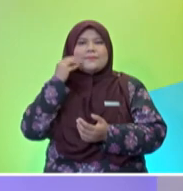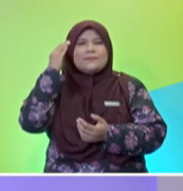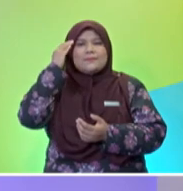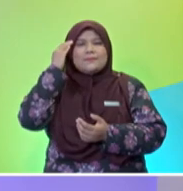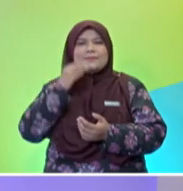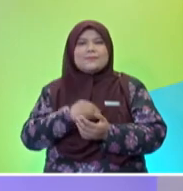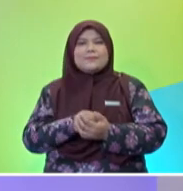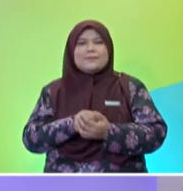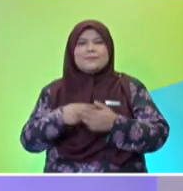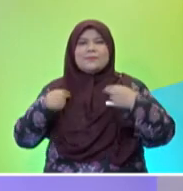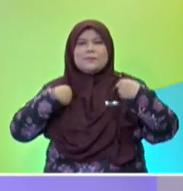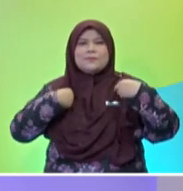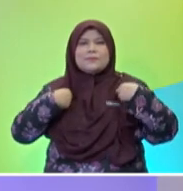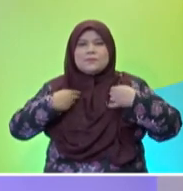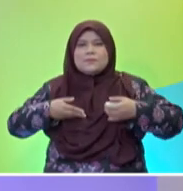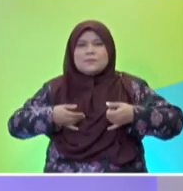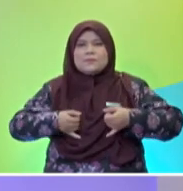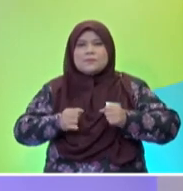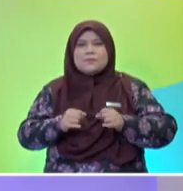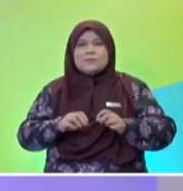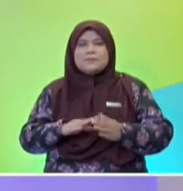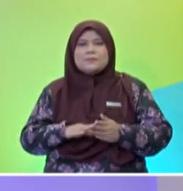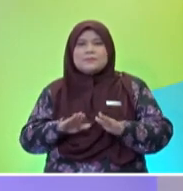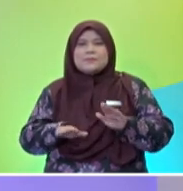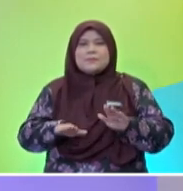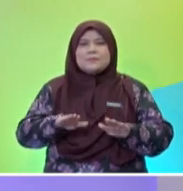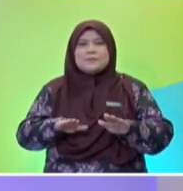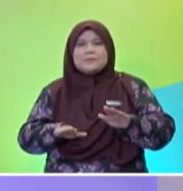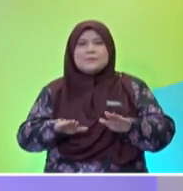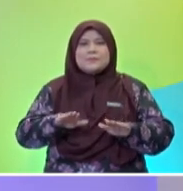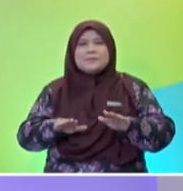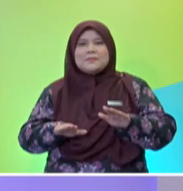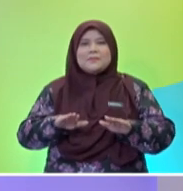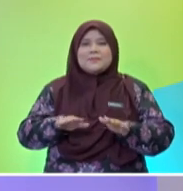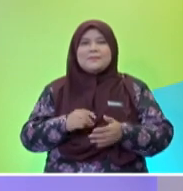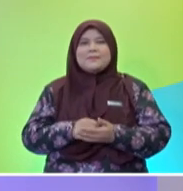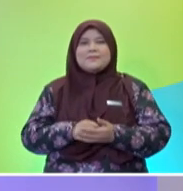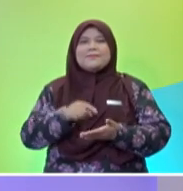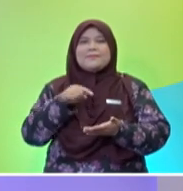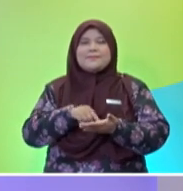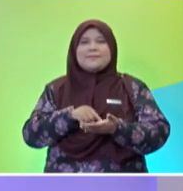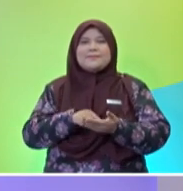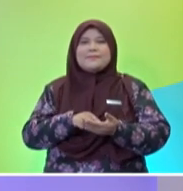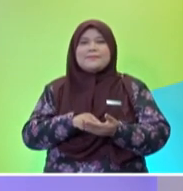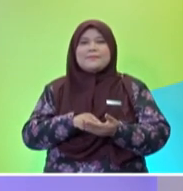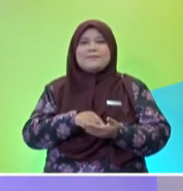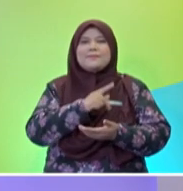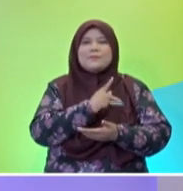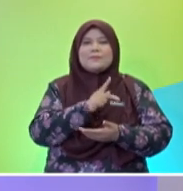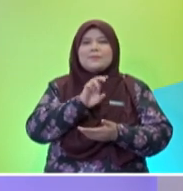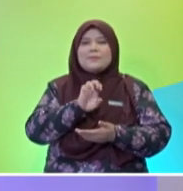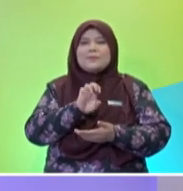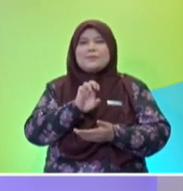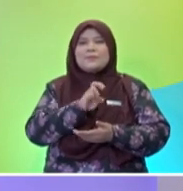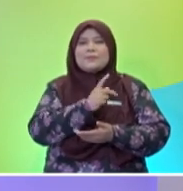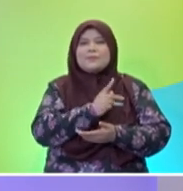Hah Highway ini kalau jalan terkini-kidi hah ini kwek kwek kwek kwek